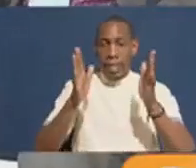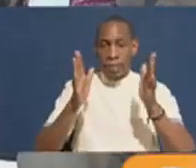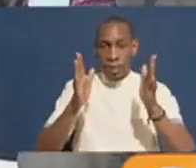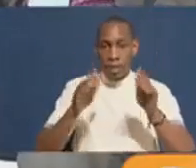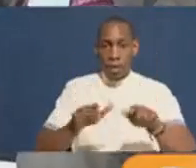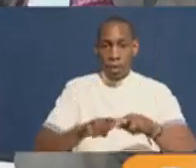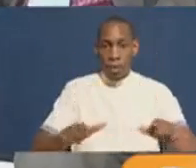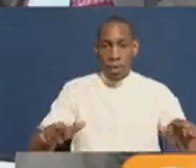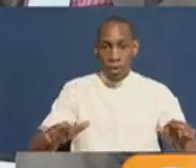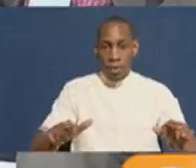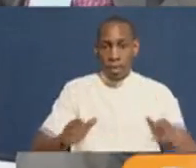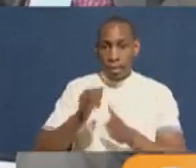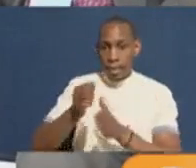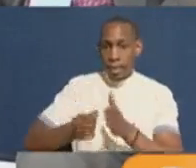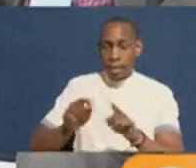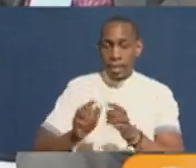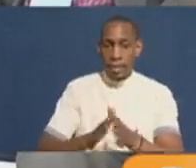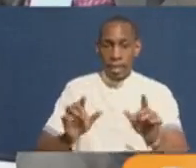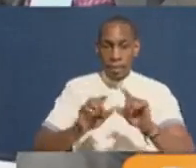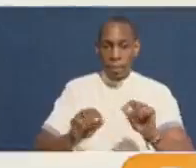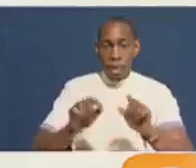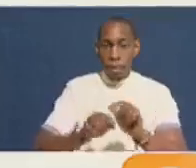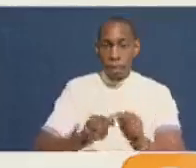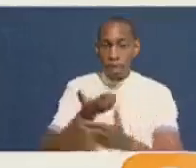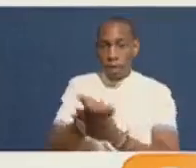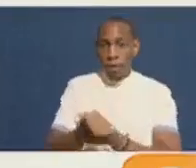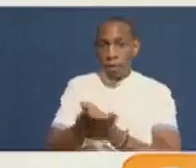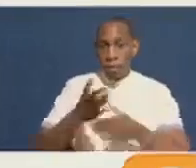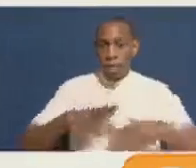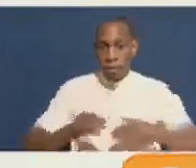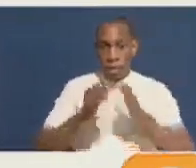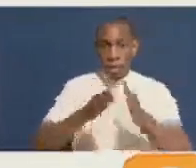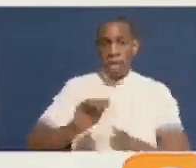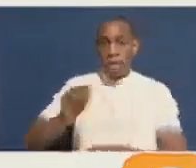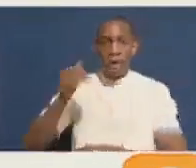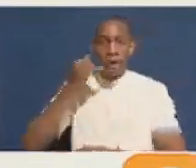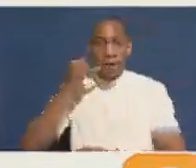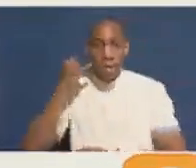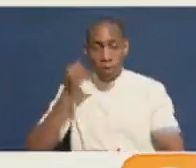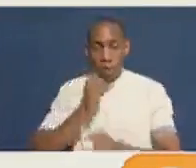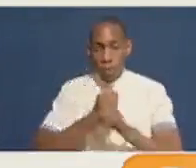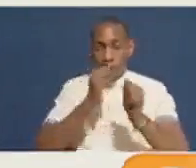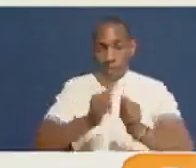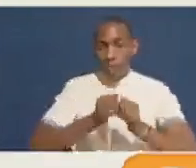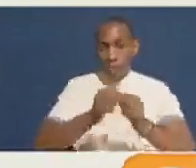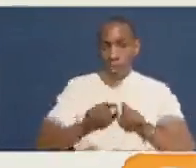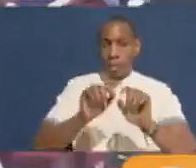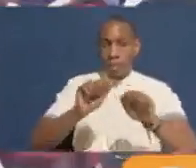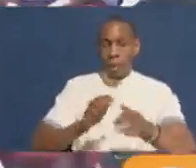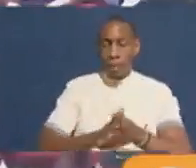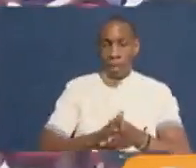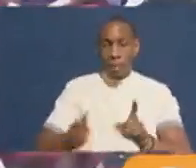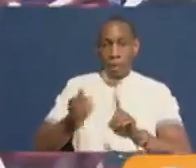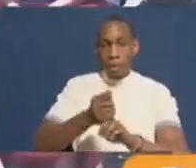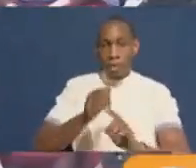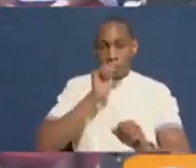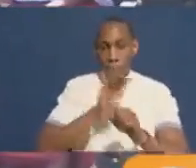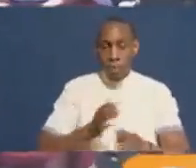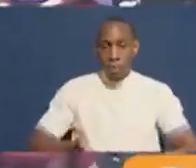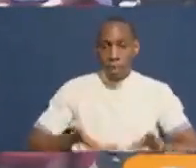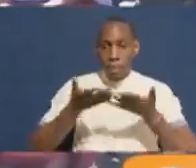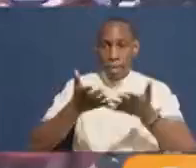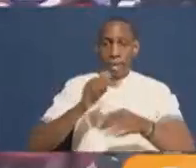katika uwanja wa railways na kutoa wito kwa wakaazi na viongozi katika kaunti hiyo kushirikiana ili waweze kutimiza ahadi